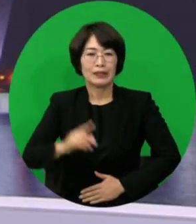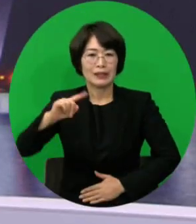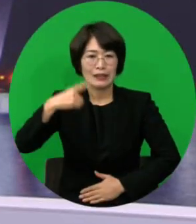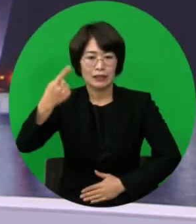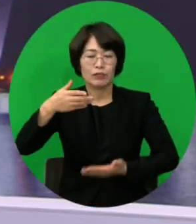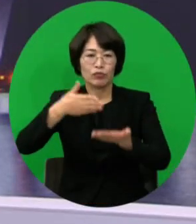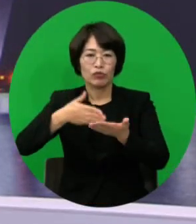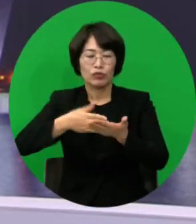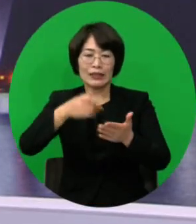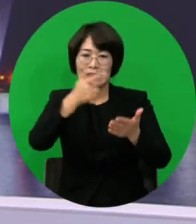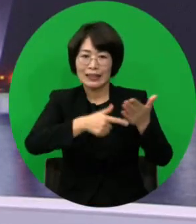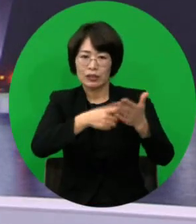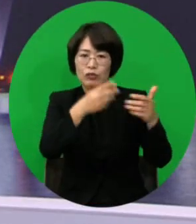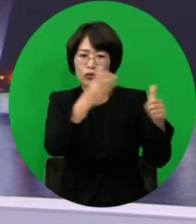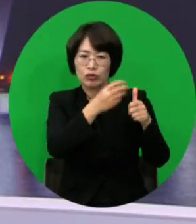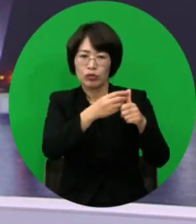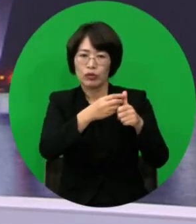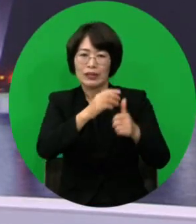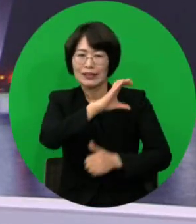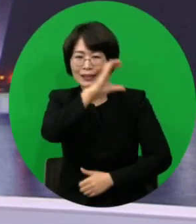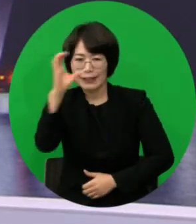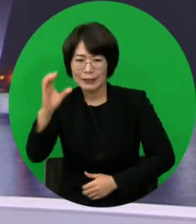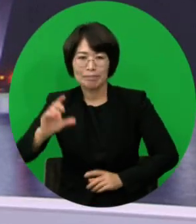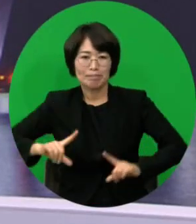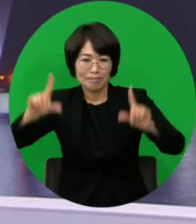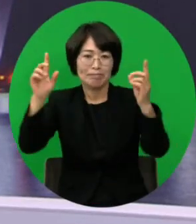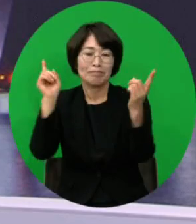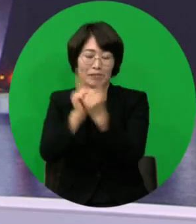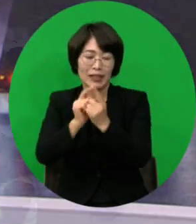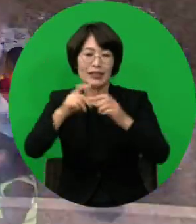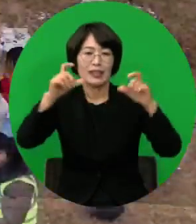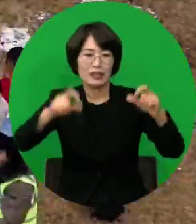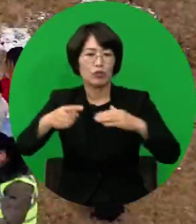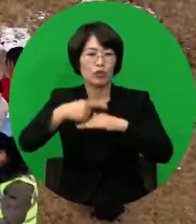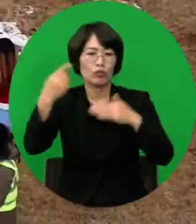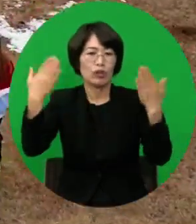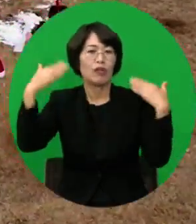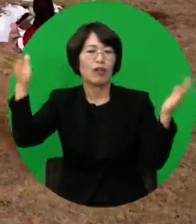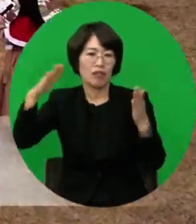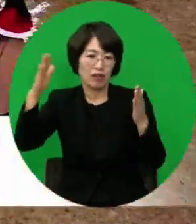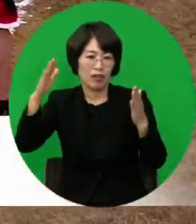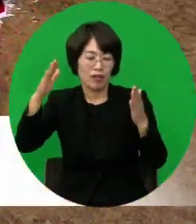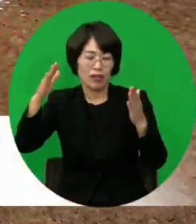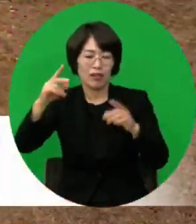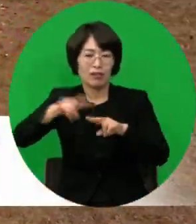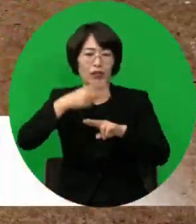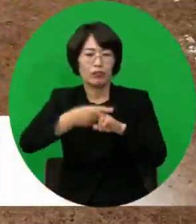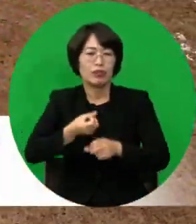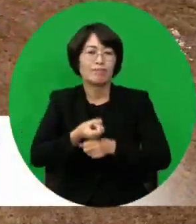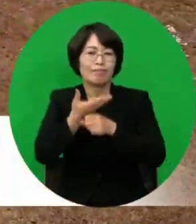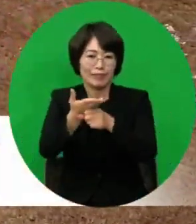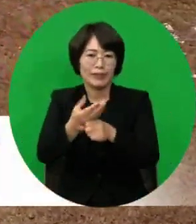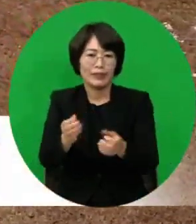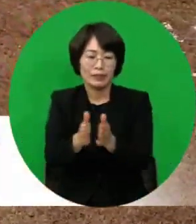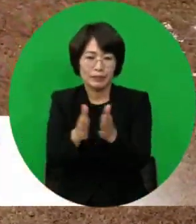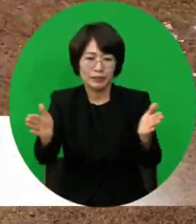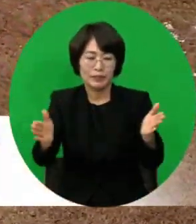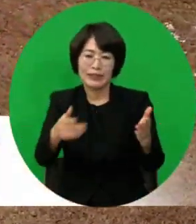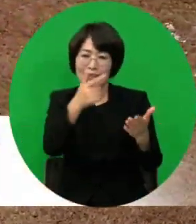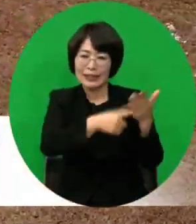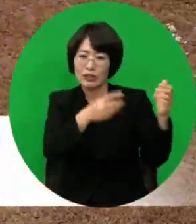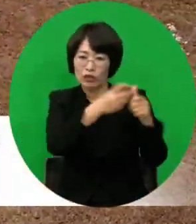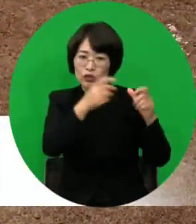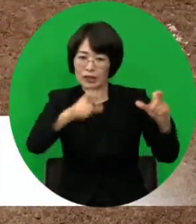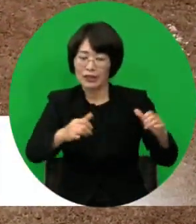다음 뉴스입니다. 강진구는 크리스마스를 맞아서 지역 초등학교 학생들을 대상으로 선물 전달에 나섰습니다.